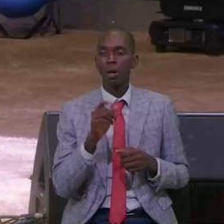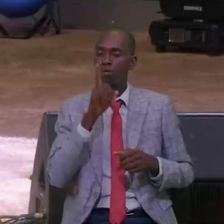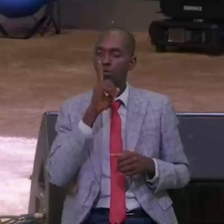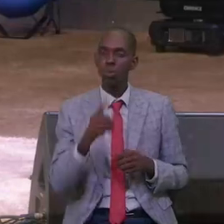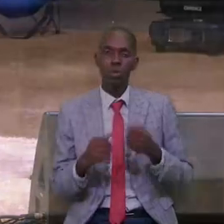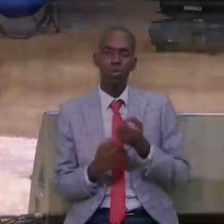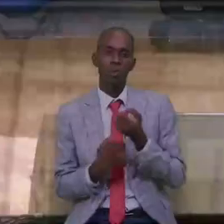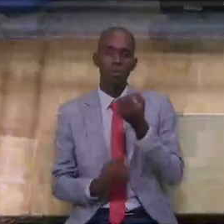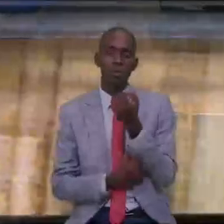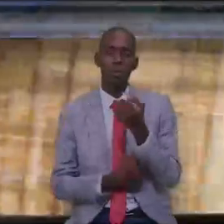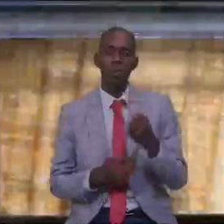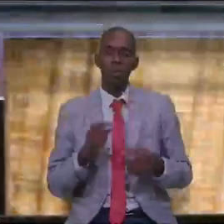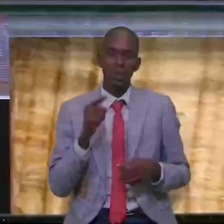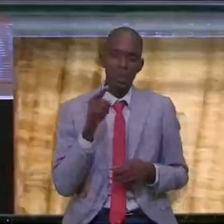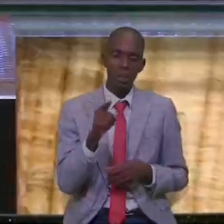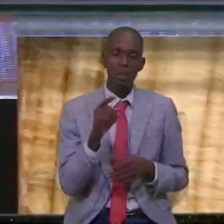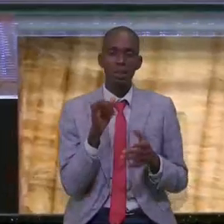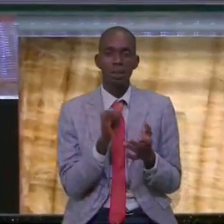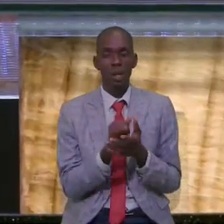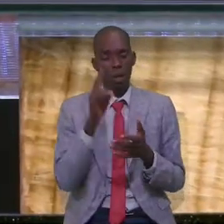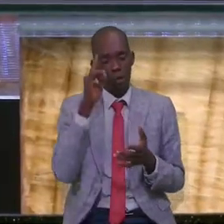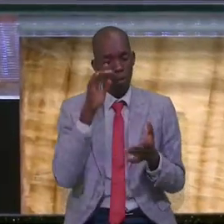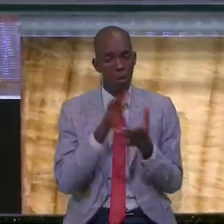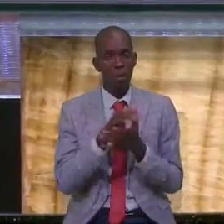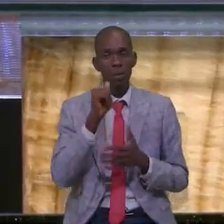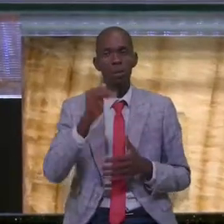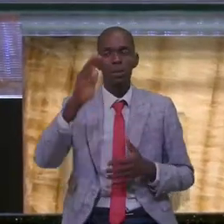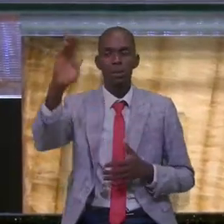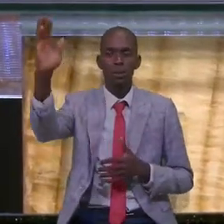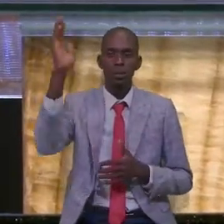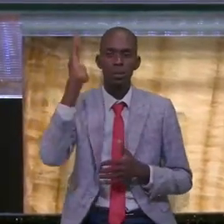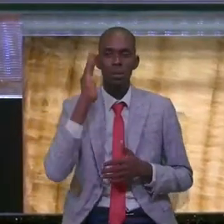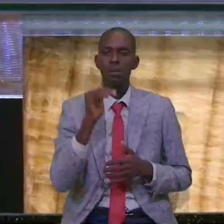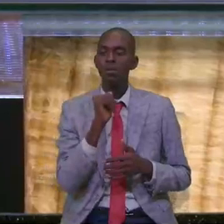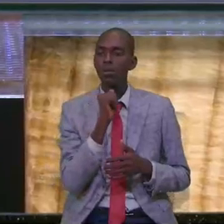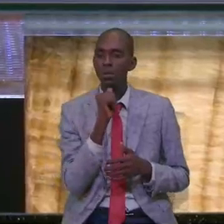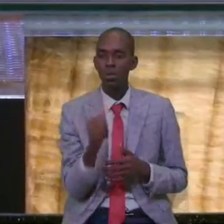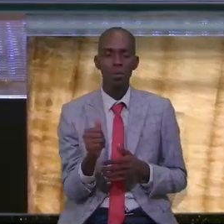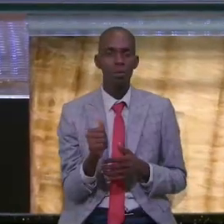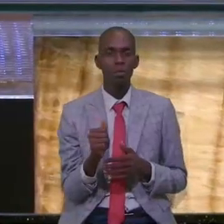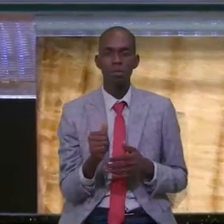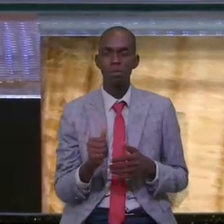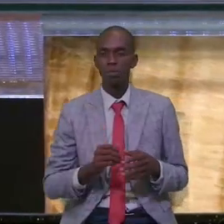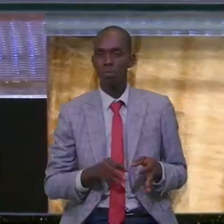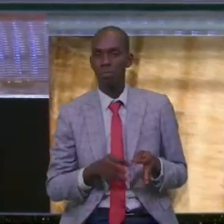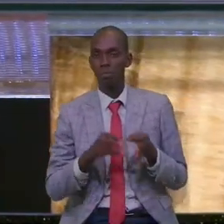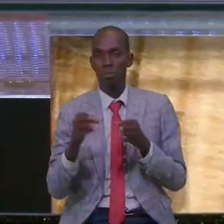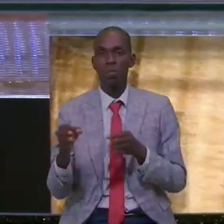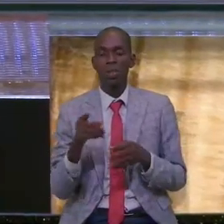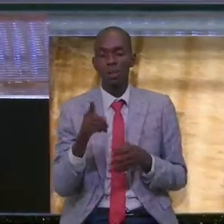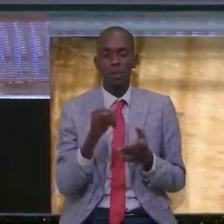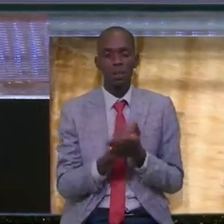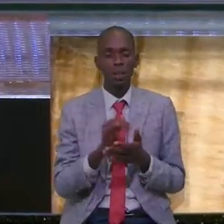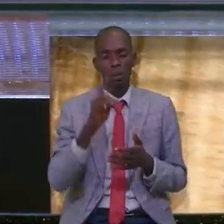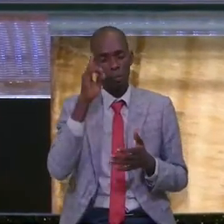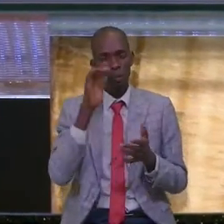prix, solidement posée. Celui qui la prendra pour appui n'aura point hâte de fuir. Celui qui la prendra pour appui